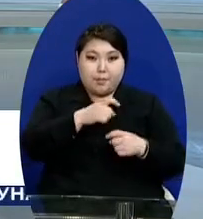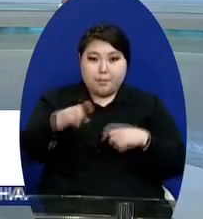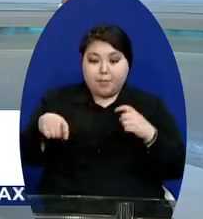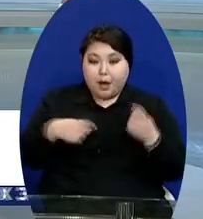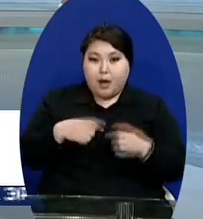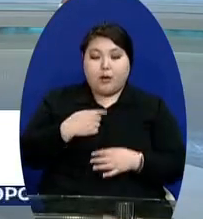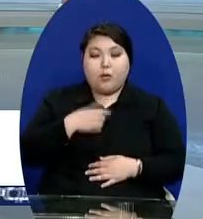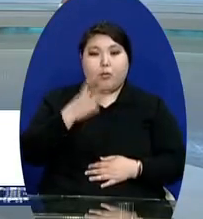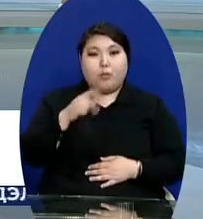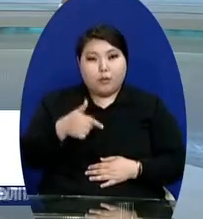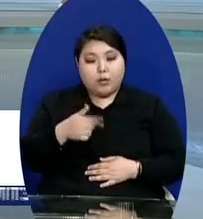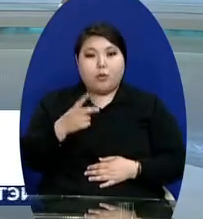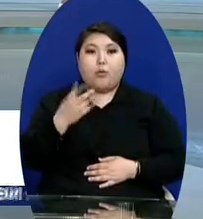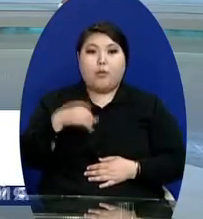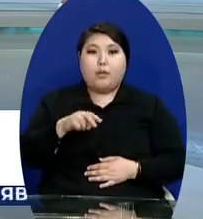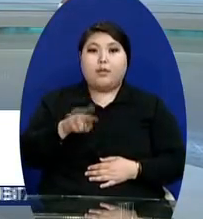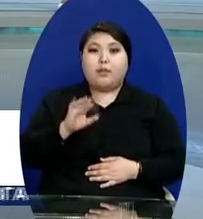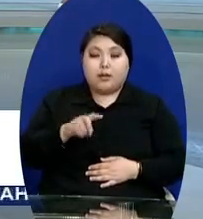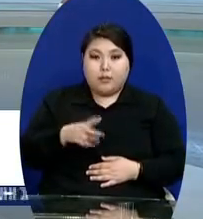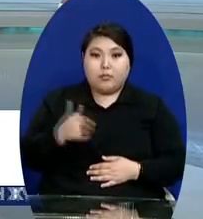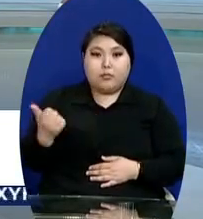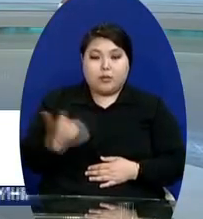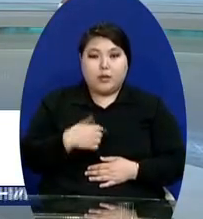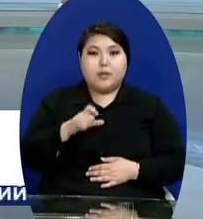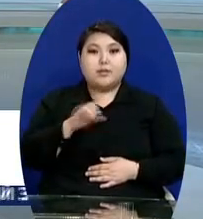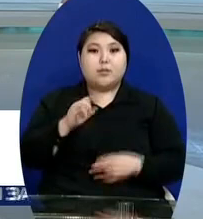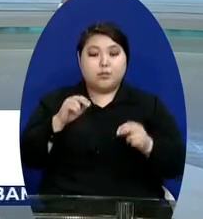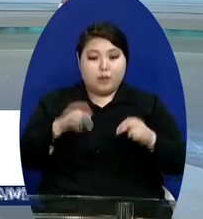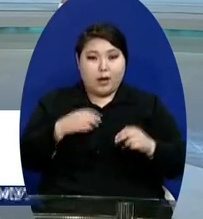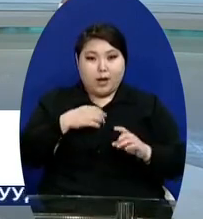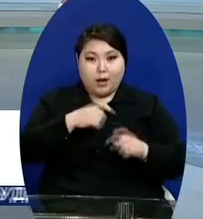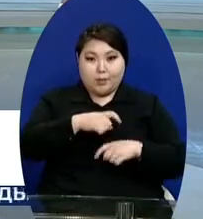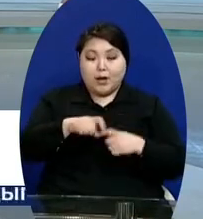одоо үйлдэл бүрээ эзэнтэй байлгаж за хамгаалах